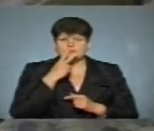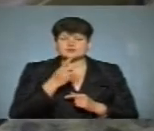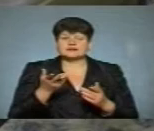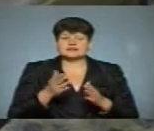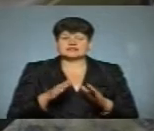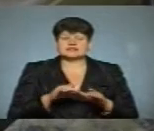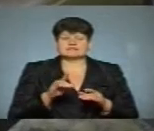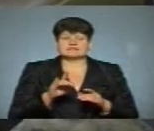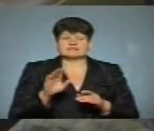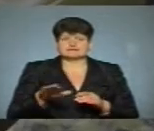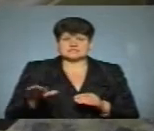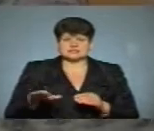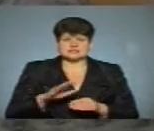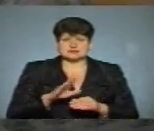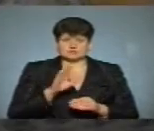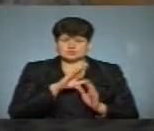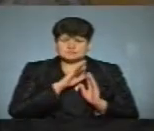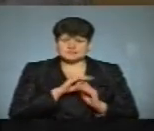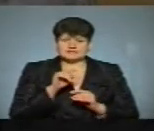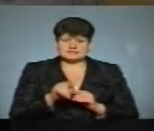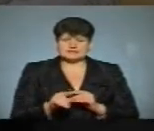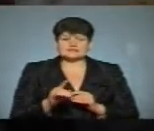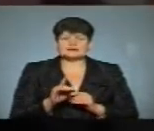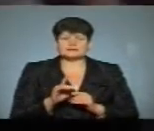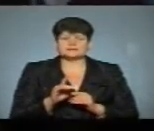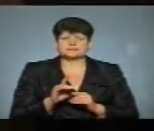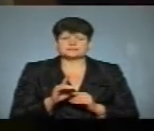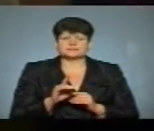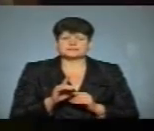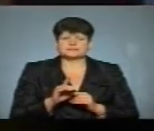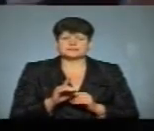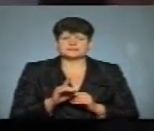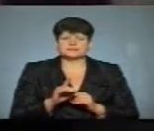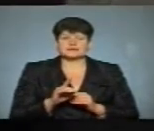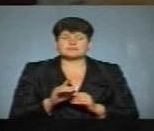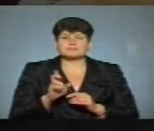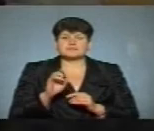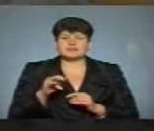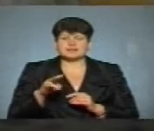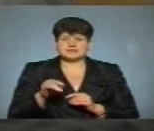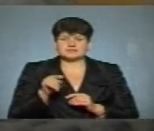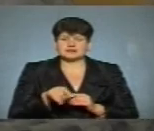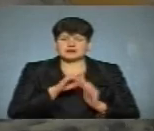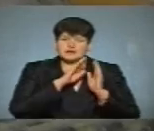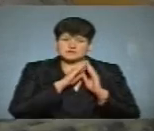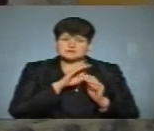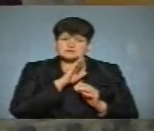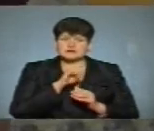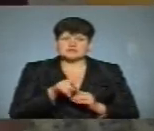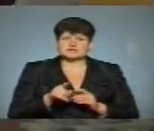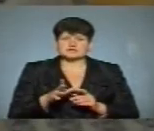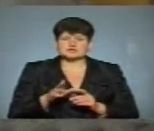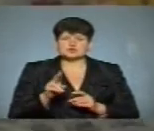якій відстані будуть діти спати. Ті ліжка, які постелені білизною, діти на них лягають спати, а ті,